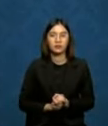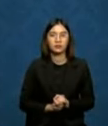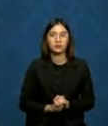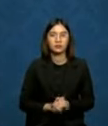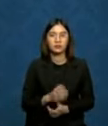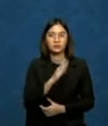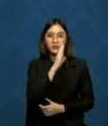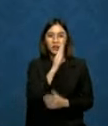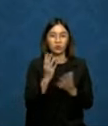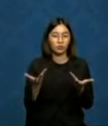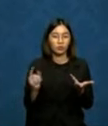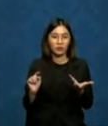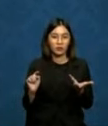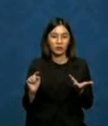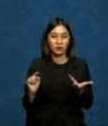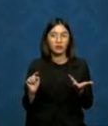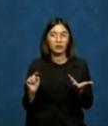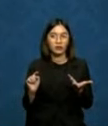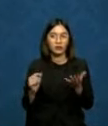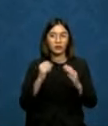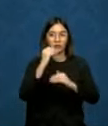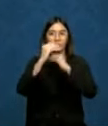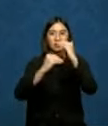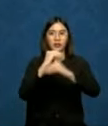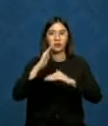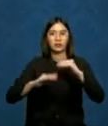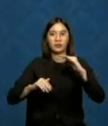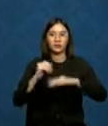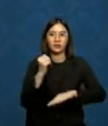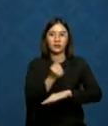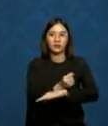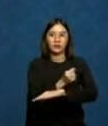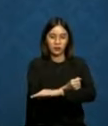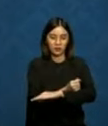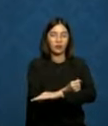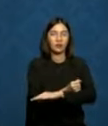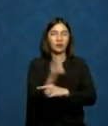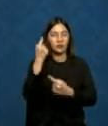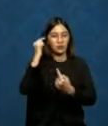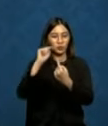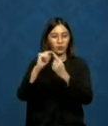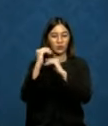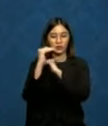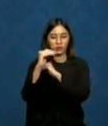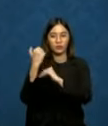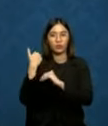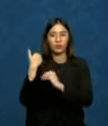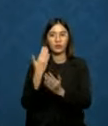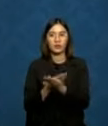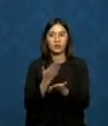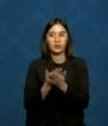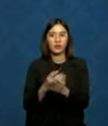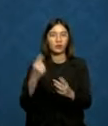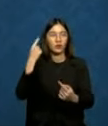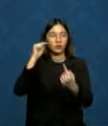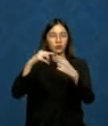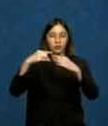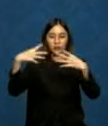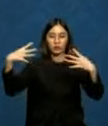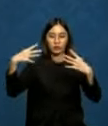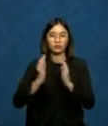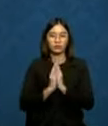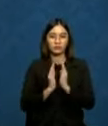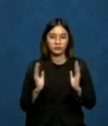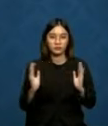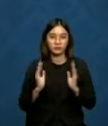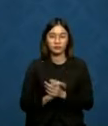ถ้าไม่อย่างนั้นเนี่ยการพัฒนาทักษะฝีมือแรงงานที่กองทุนนี้ตั้งเป้าไว้เนี่ยมันก็จะใช้เงินไม่ถูกวัตถุประสงค์ครับรบ